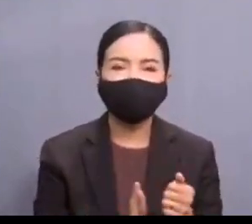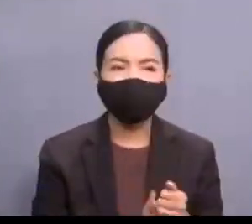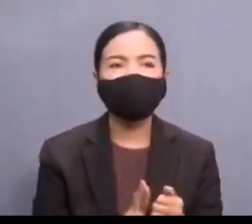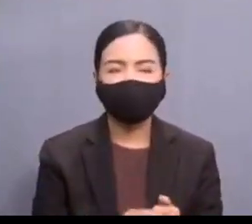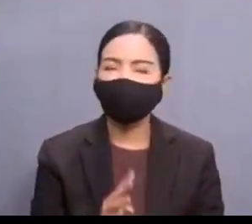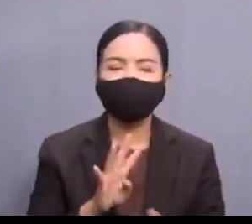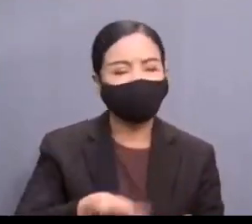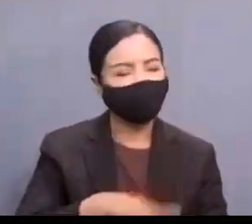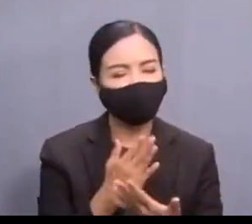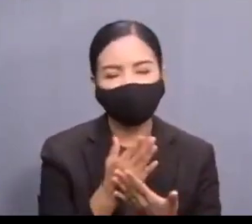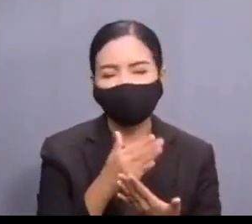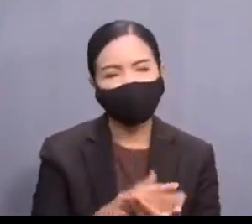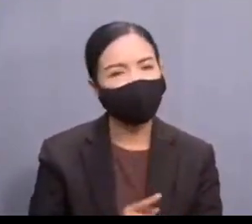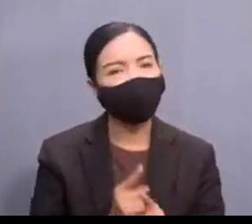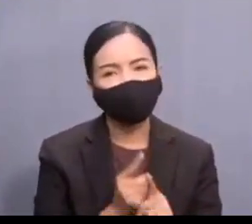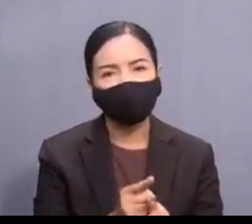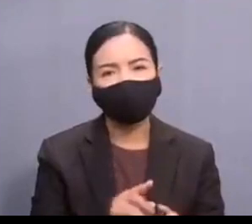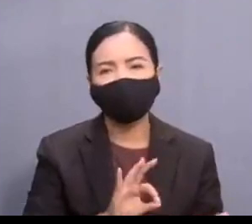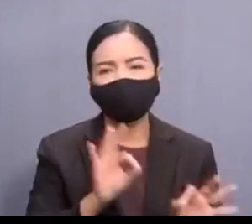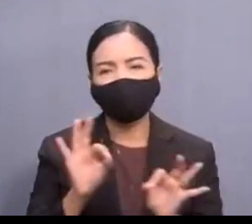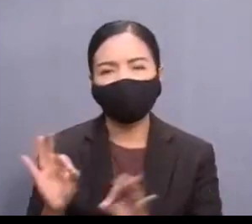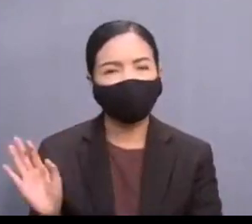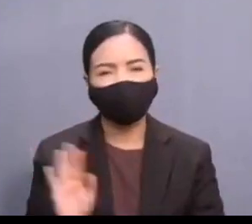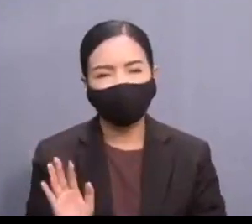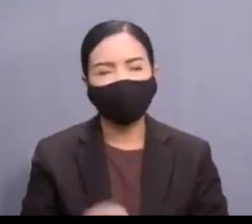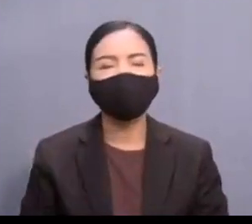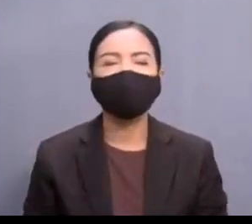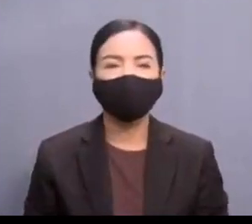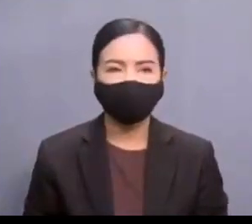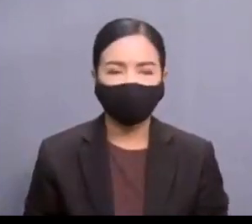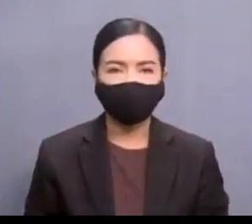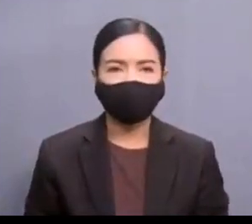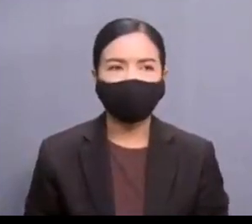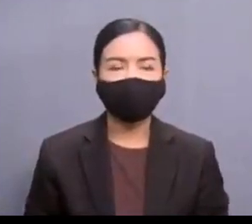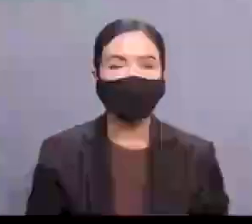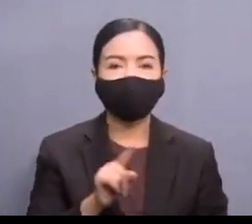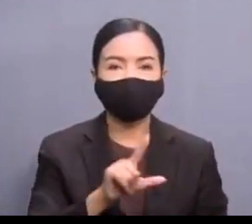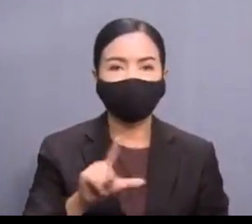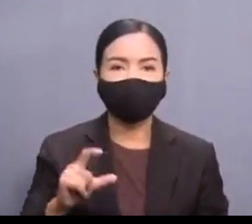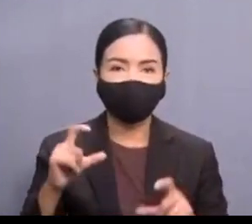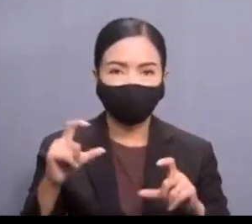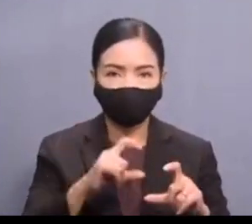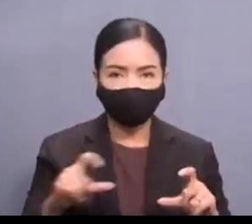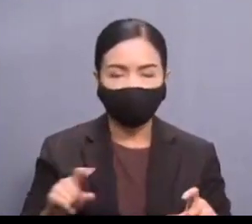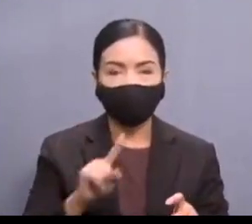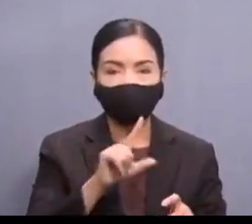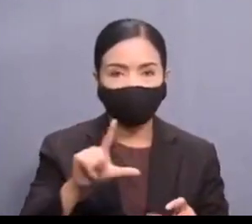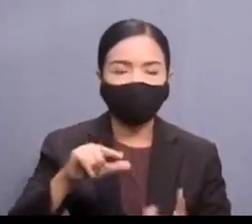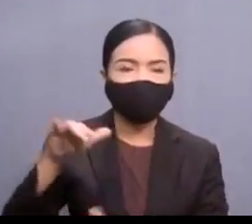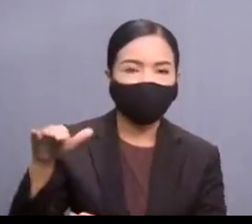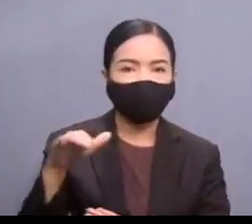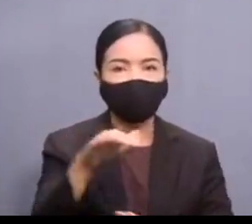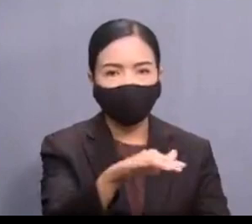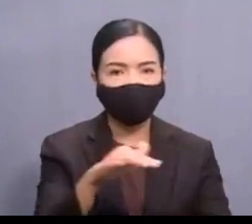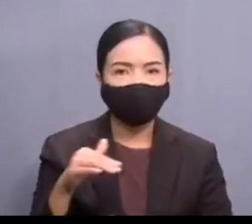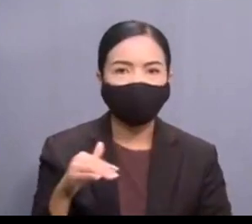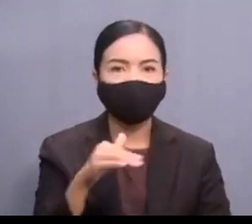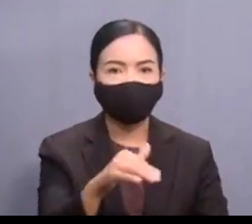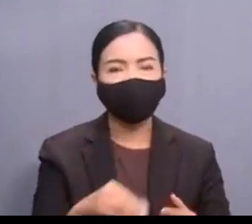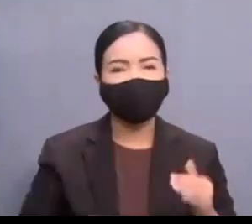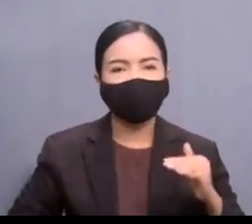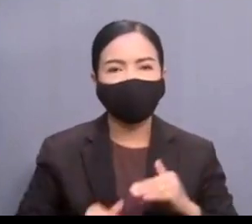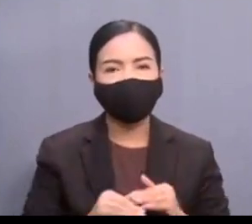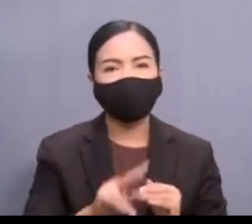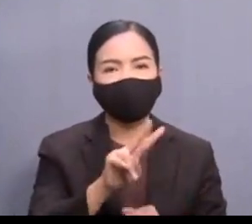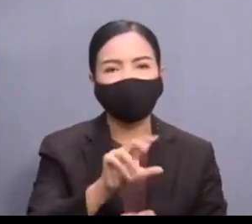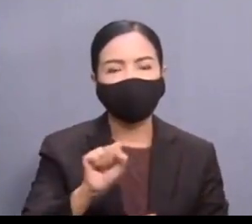ยังเป็นไปตามแผนเดิมนะไม่ได้เลื่อนเหมือนตามที่เป็นข่าวโดยล็อตแรก 1ล้านโด๊สจะทยอยส่งมอบตอนนี้ส่งมาไปเกือบ